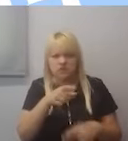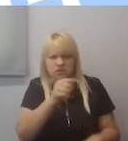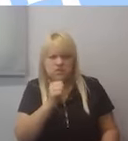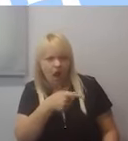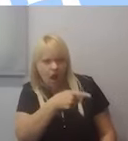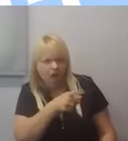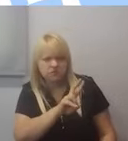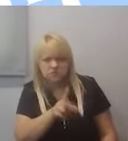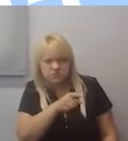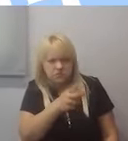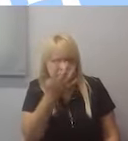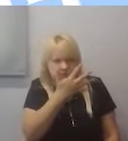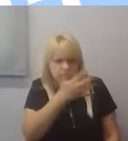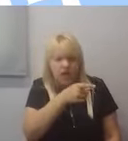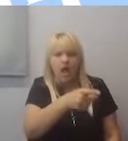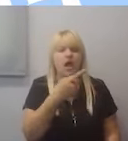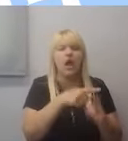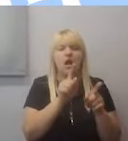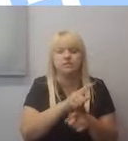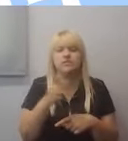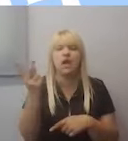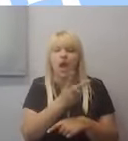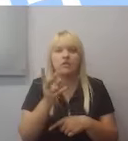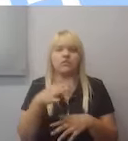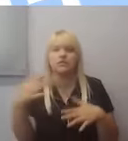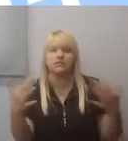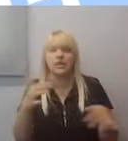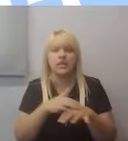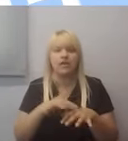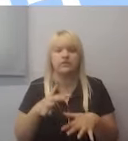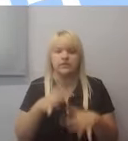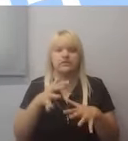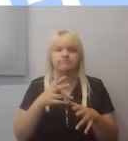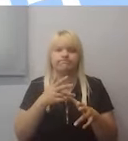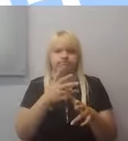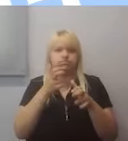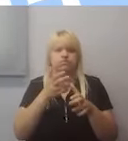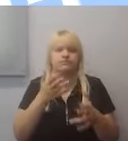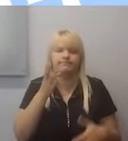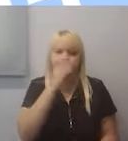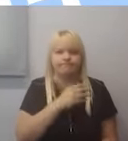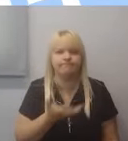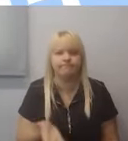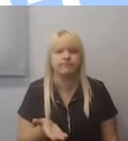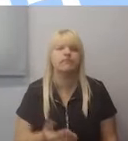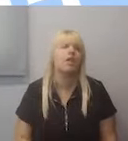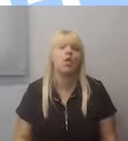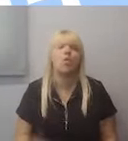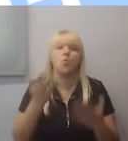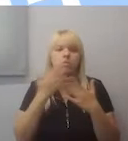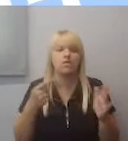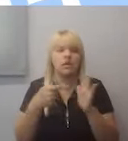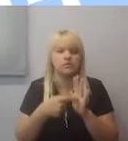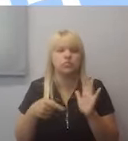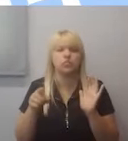te abām pusēm var nervi notrīcēt un noraustīties un pēdējais punkts ir jā nu tas